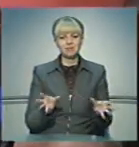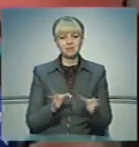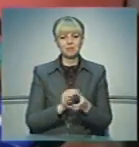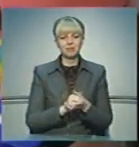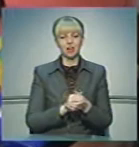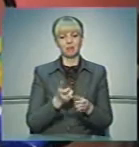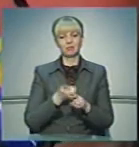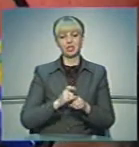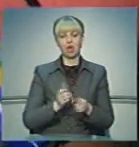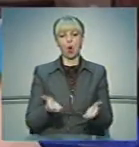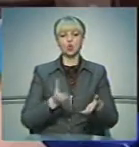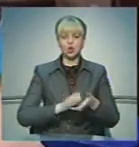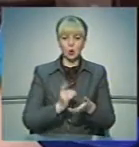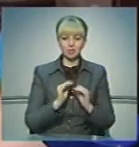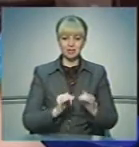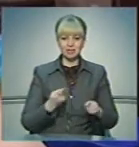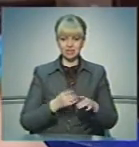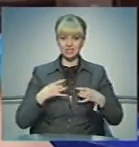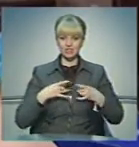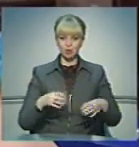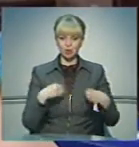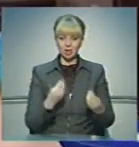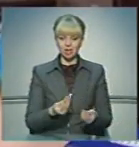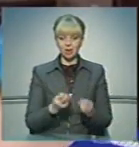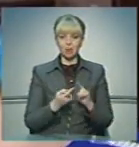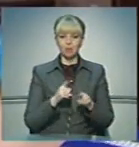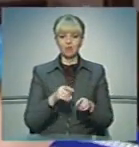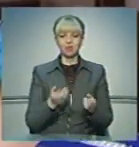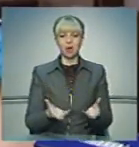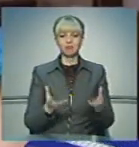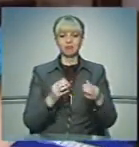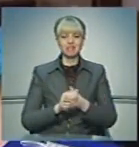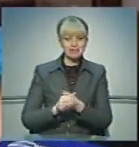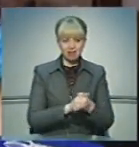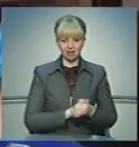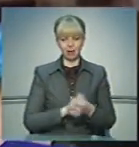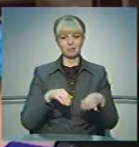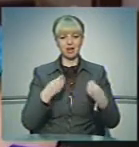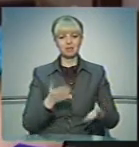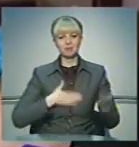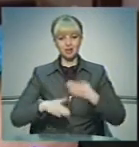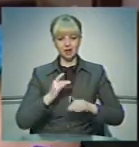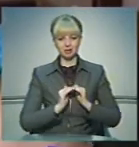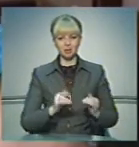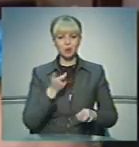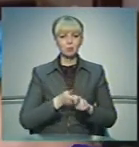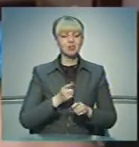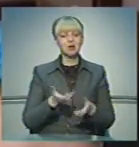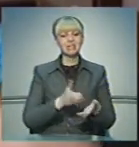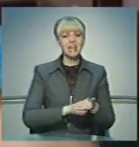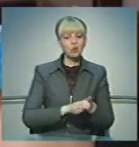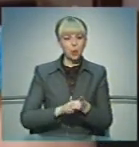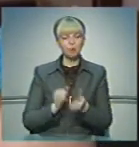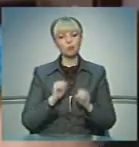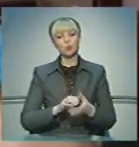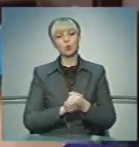більше ознайомитись з дітками. Це свято дає, по-перше, воно з'єднує, дає радість діткам. Вони більше знайомляться, тоді